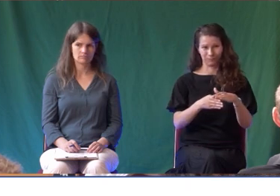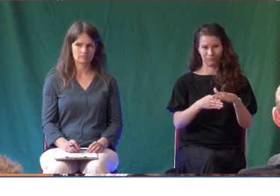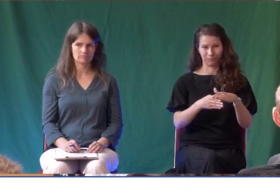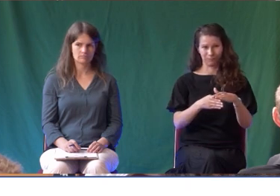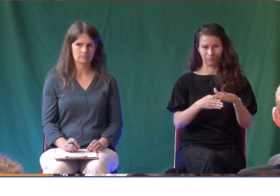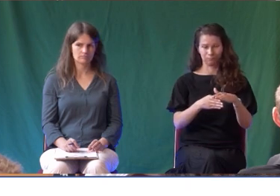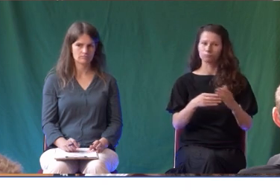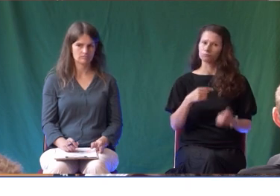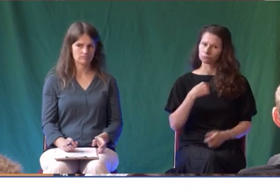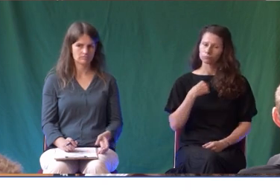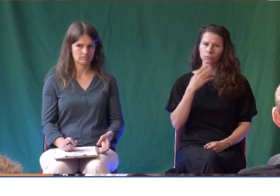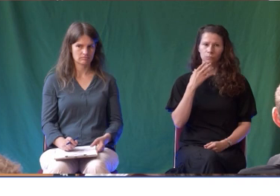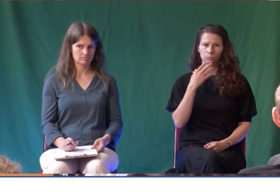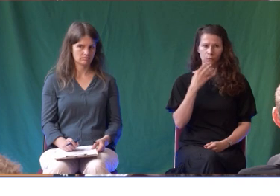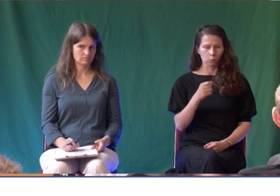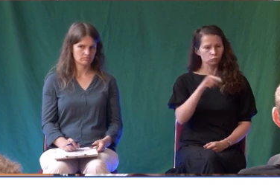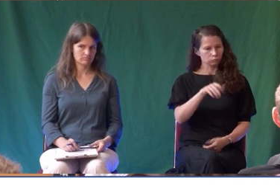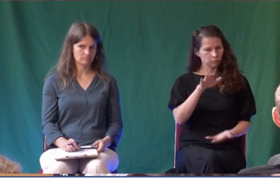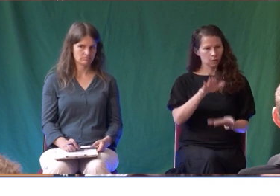das klappt